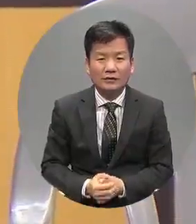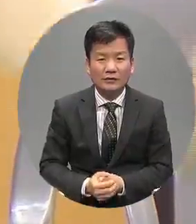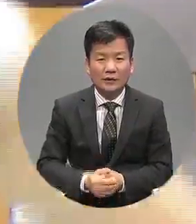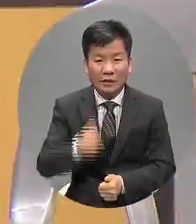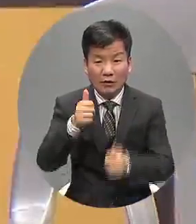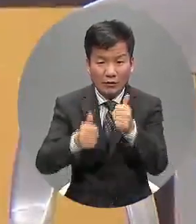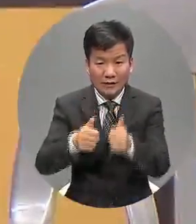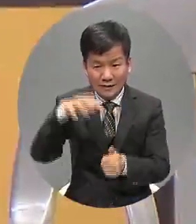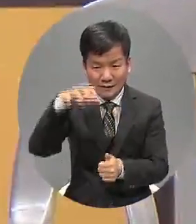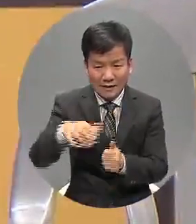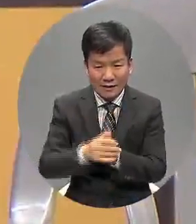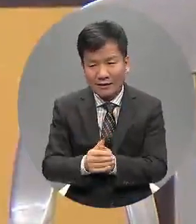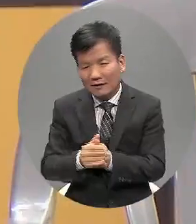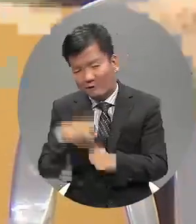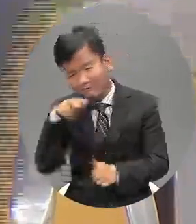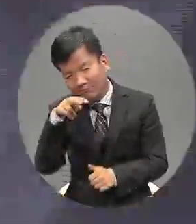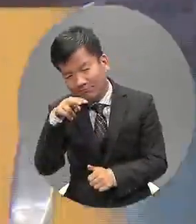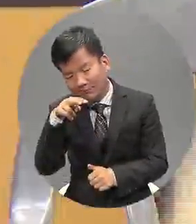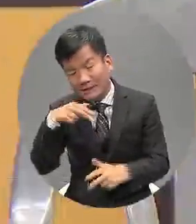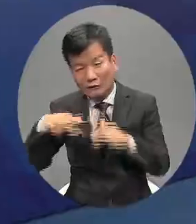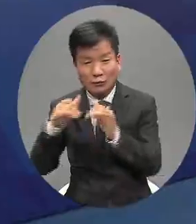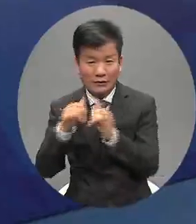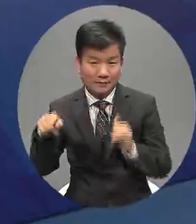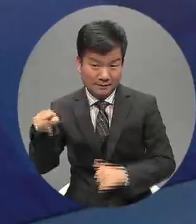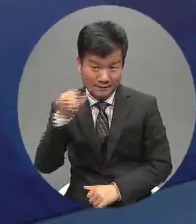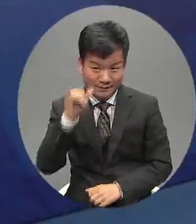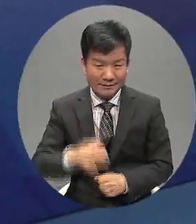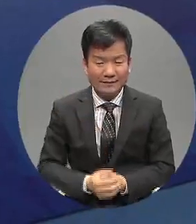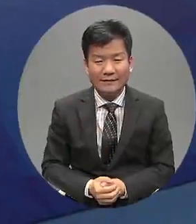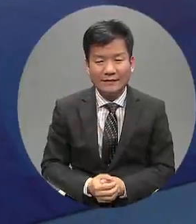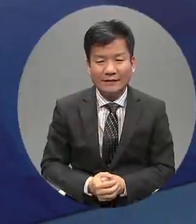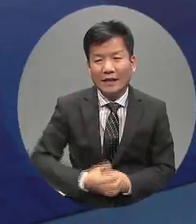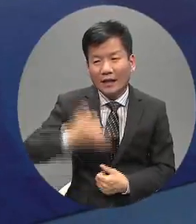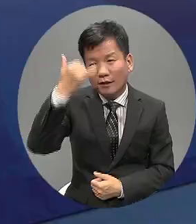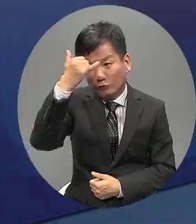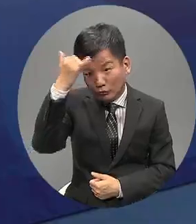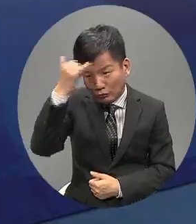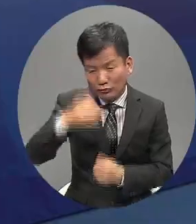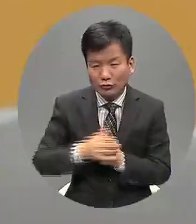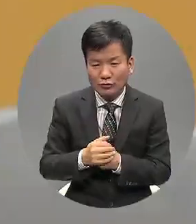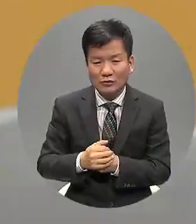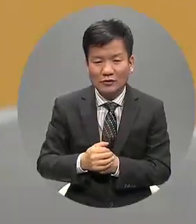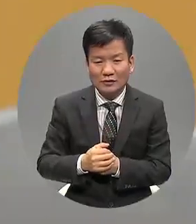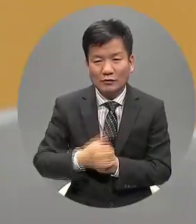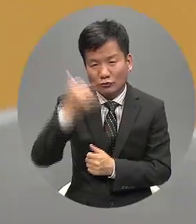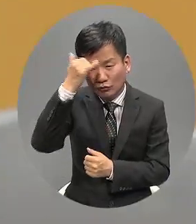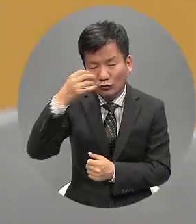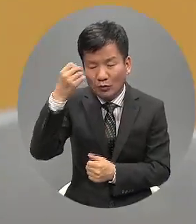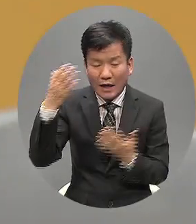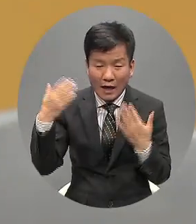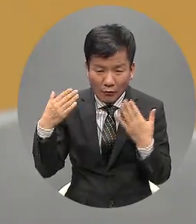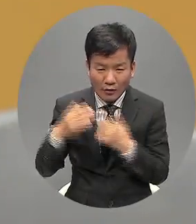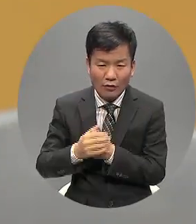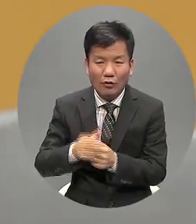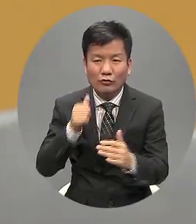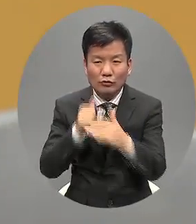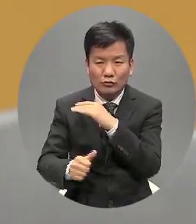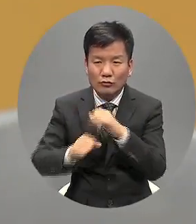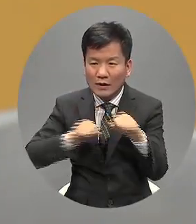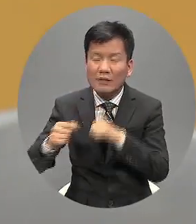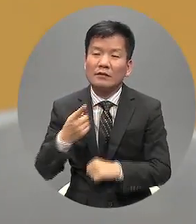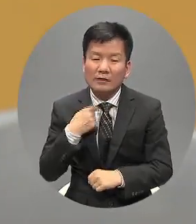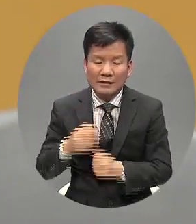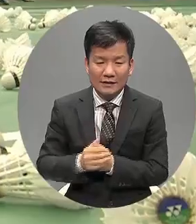경기장 구석에서 날카롭게 지켜보는 지도자가 있습니다. 충주 삼원초와 충일중, 충주 공고에서 선수로